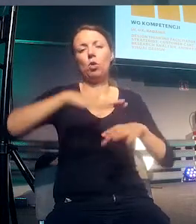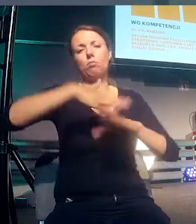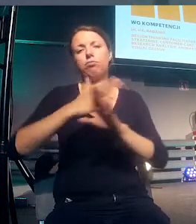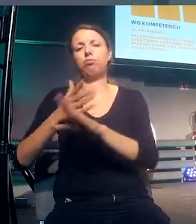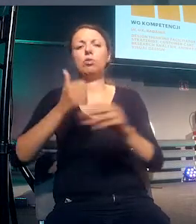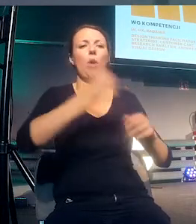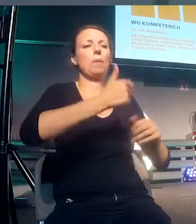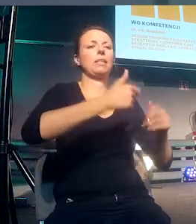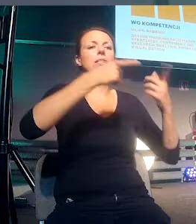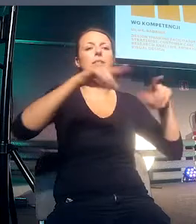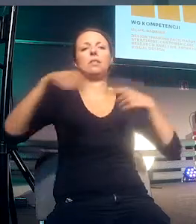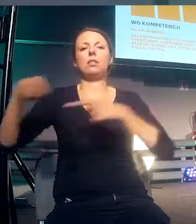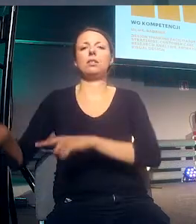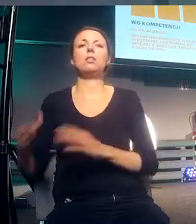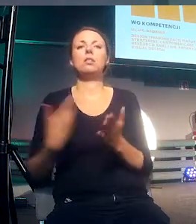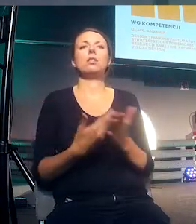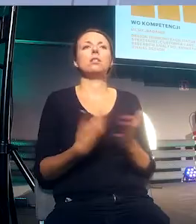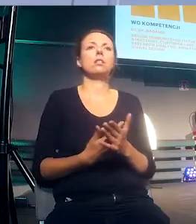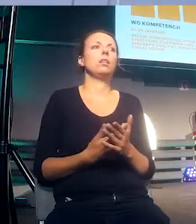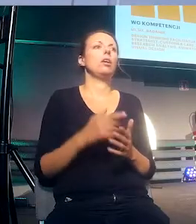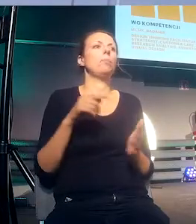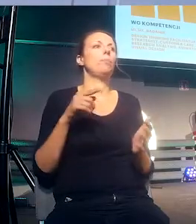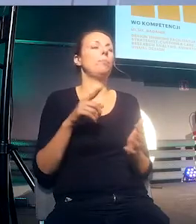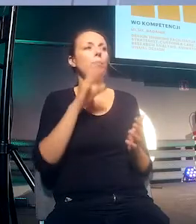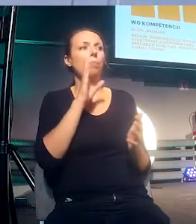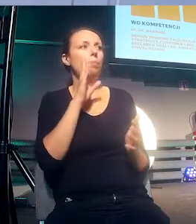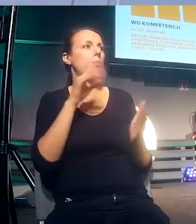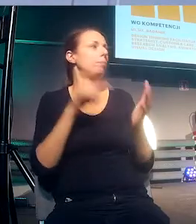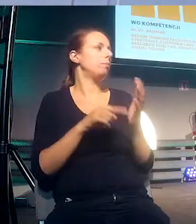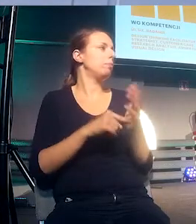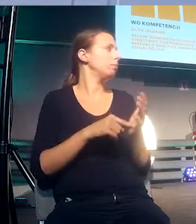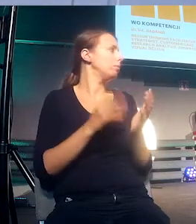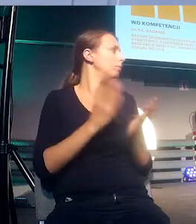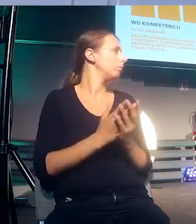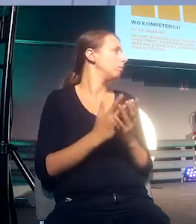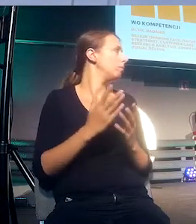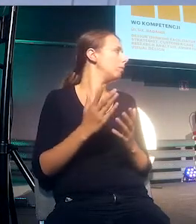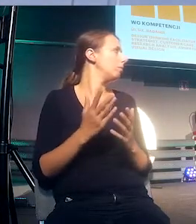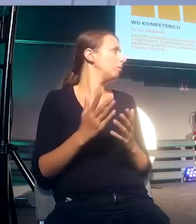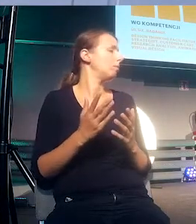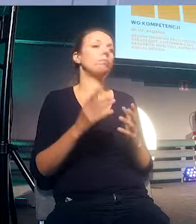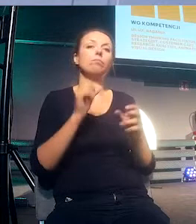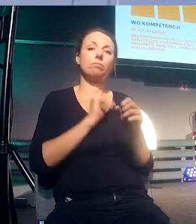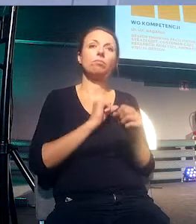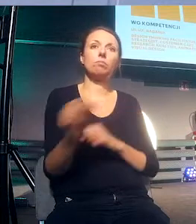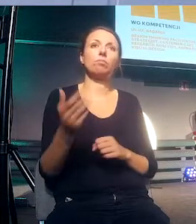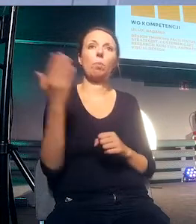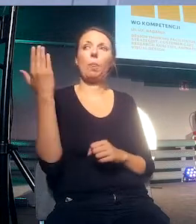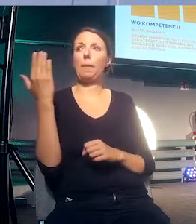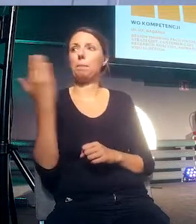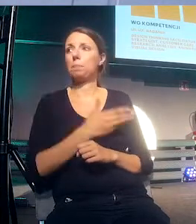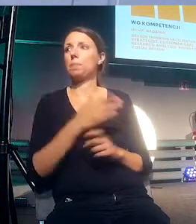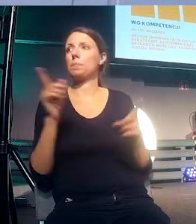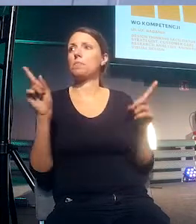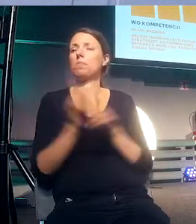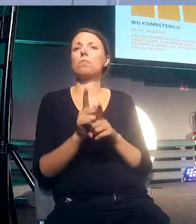wśród tych kompetencji, które w tym modelu się nie wymienia, jest również